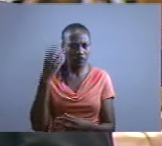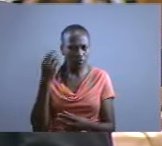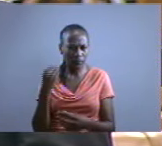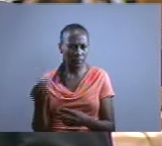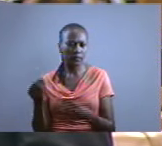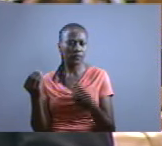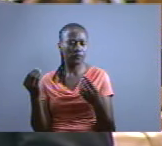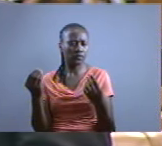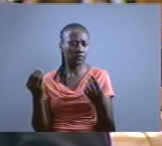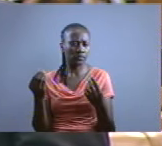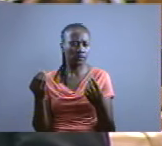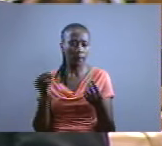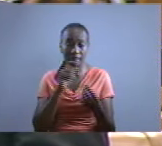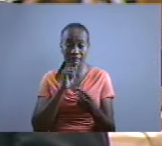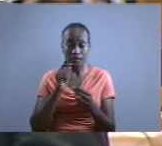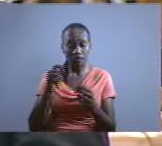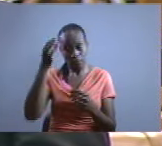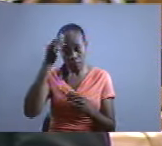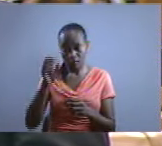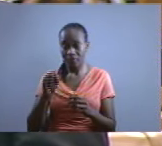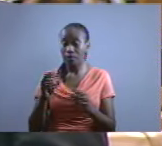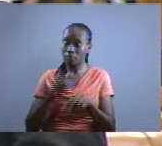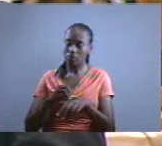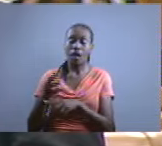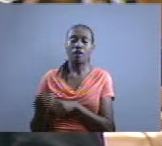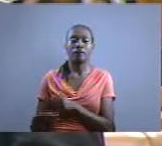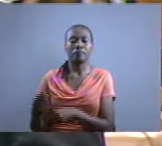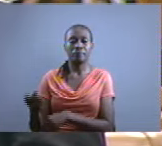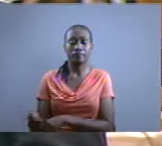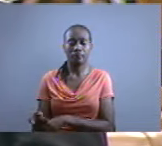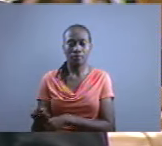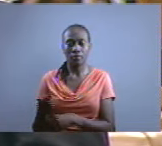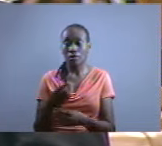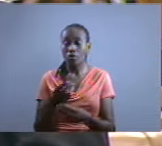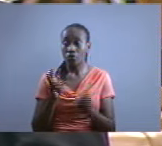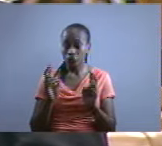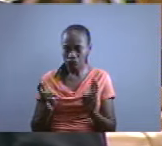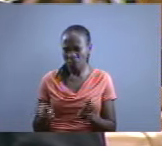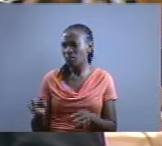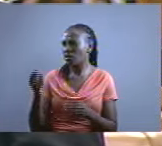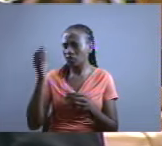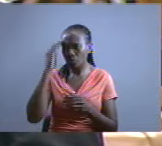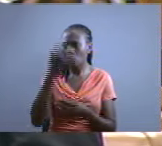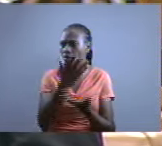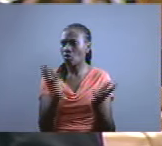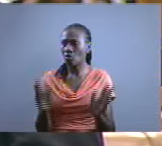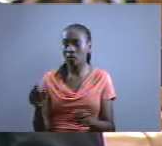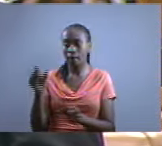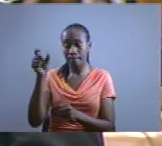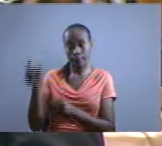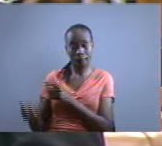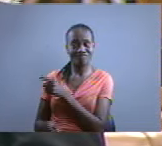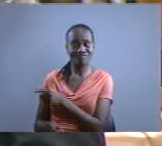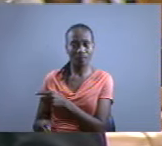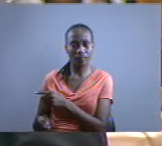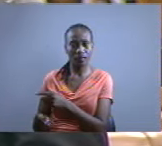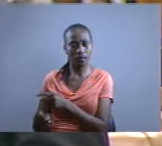word. Dit is alom bekend dat Ngobo 'n voormalige leiwag en vertroueling is van president Jacob